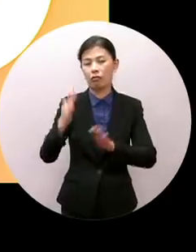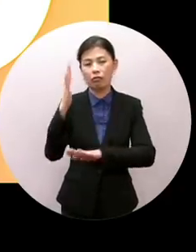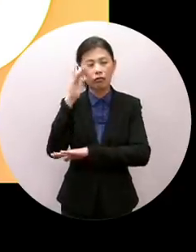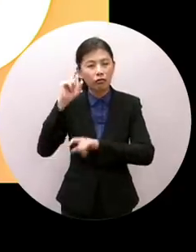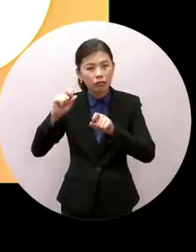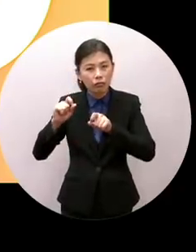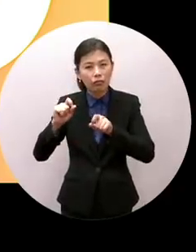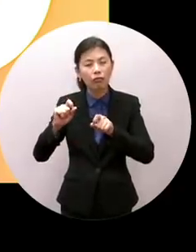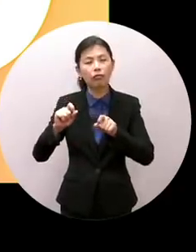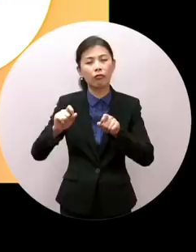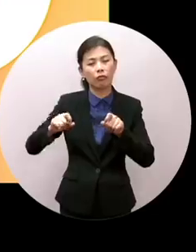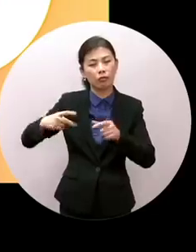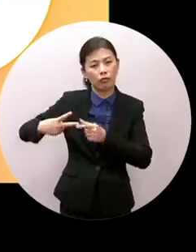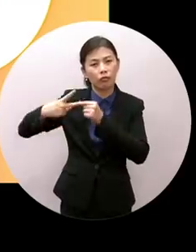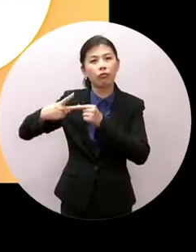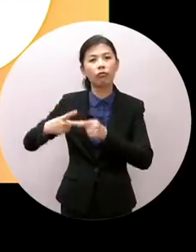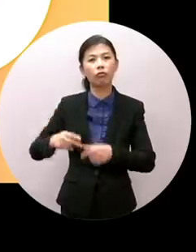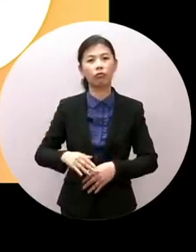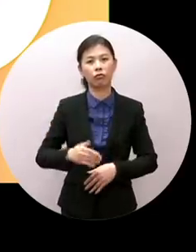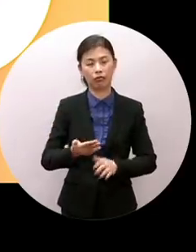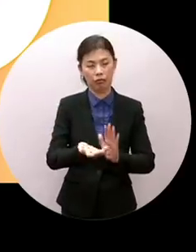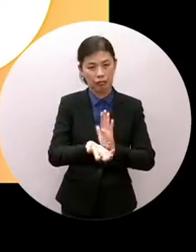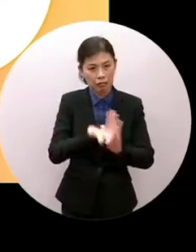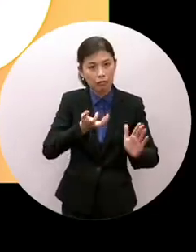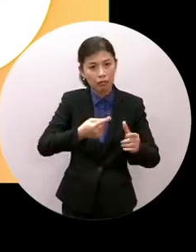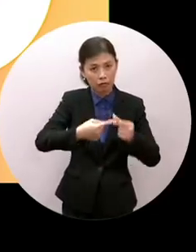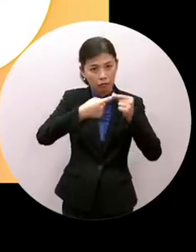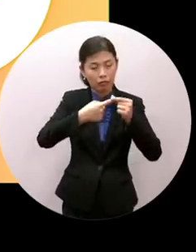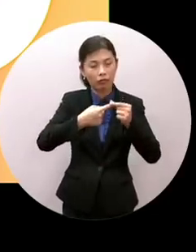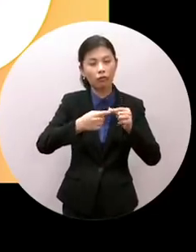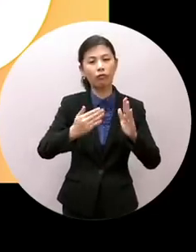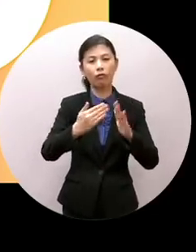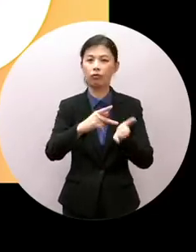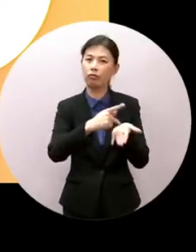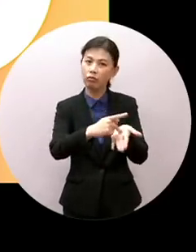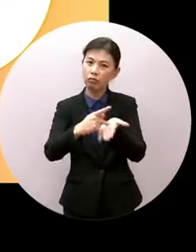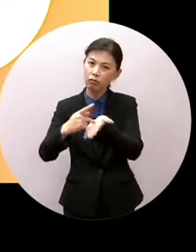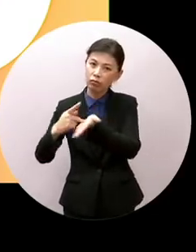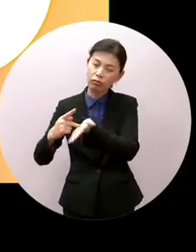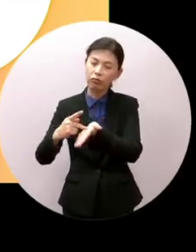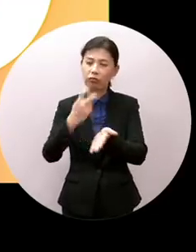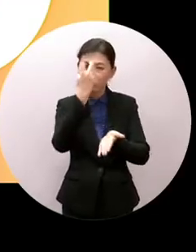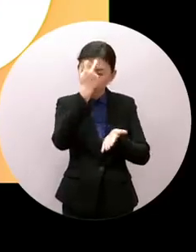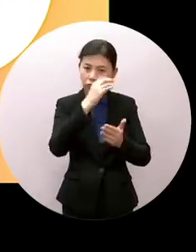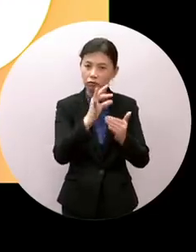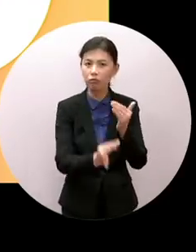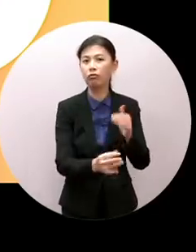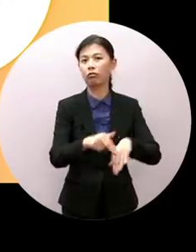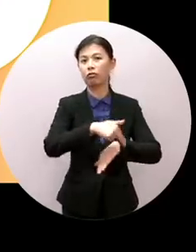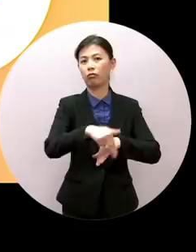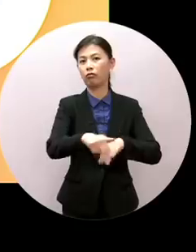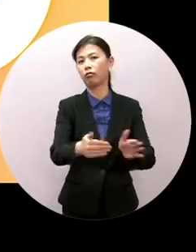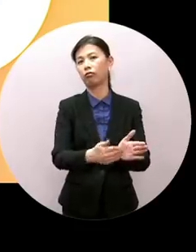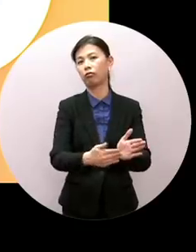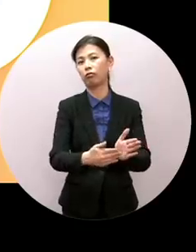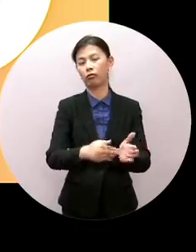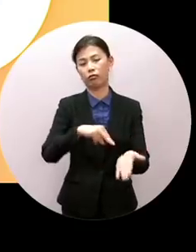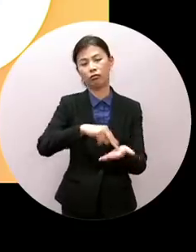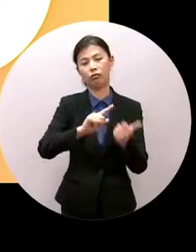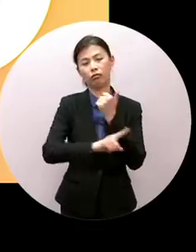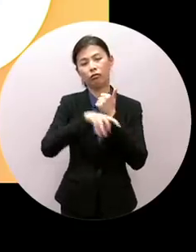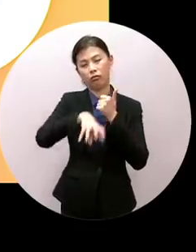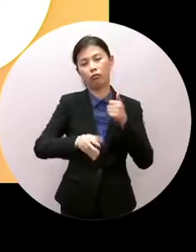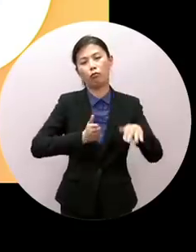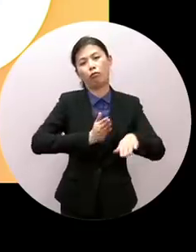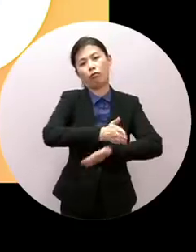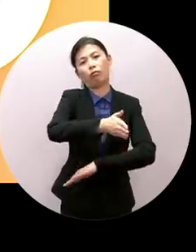面。法案先走是什么？我们之前就完成了所谓的租赁市场发展及这个管理条例。 管理条例， 这个立法院就通过了。 是是。 但